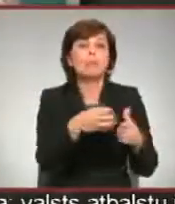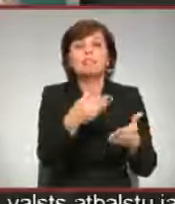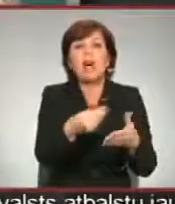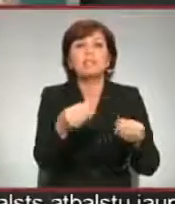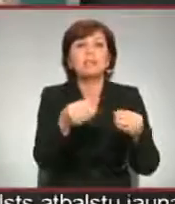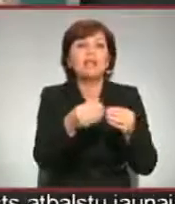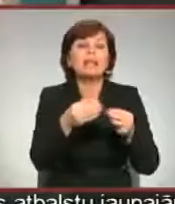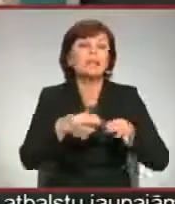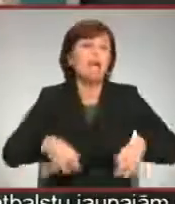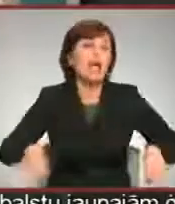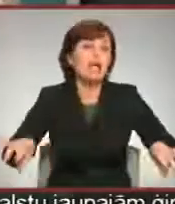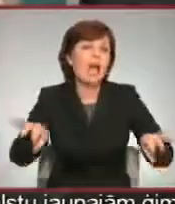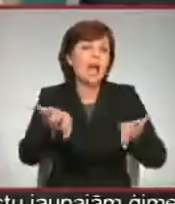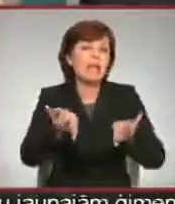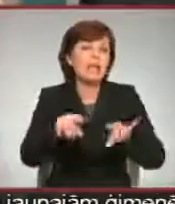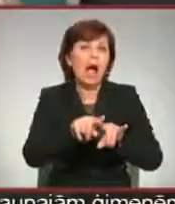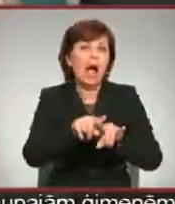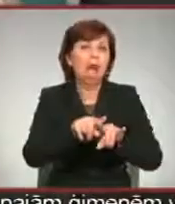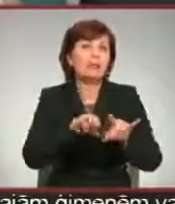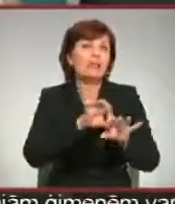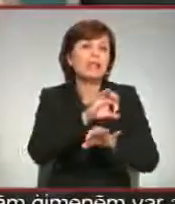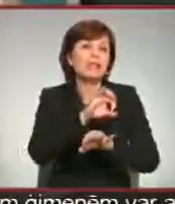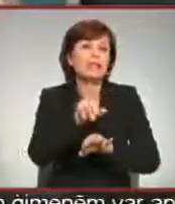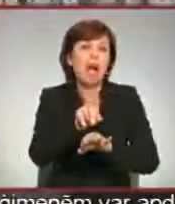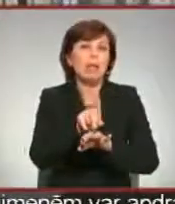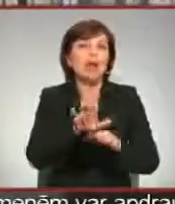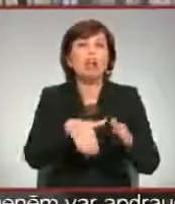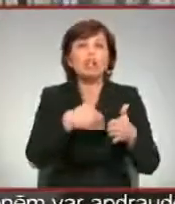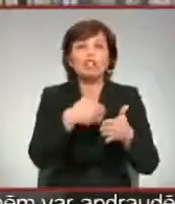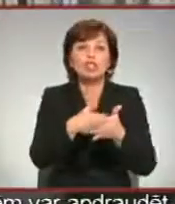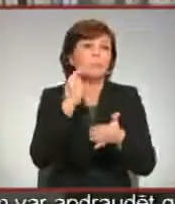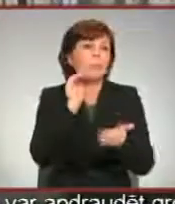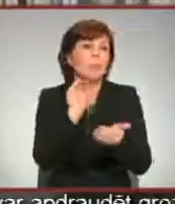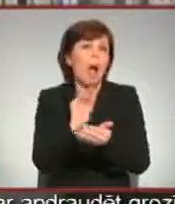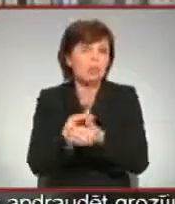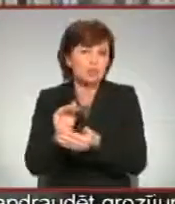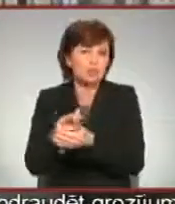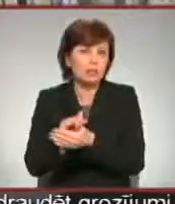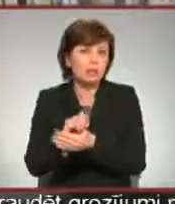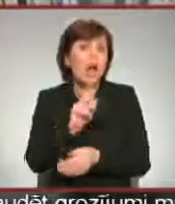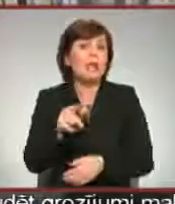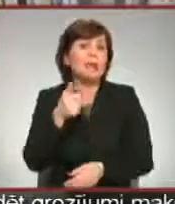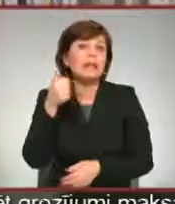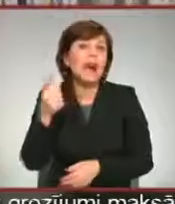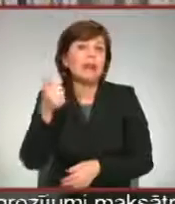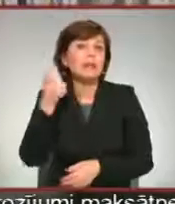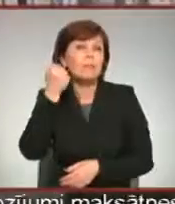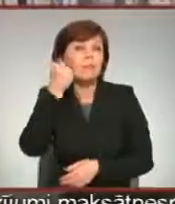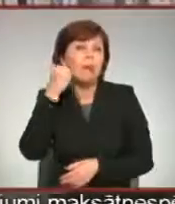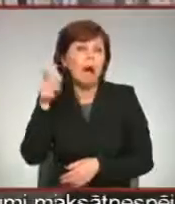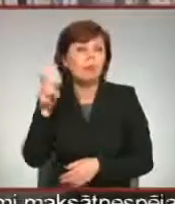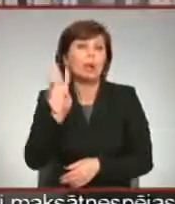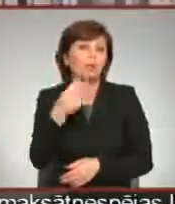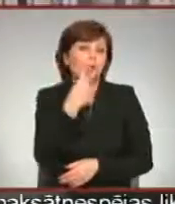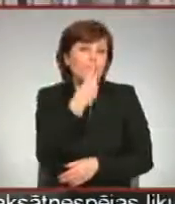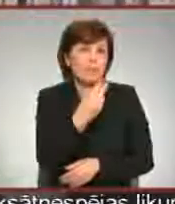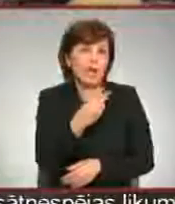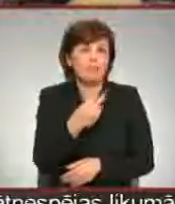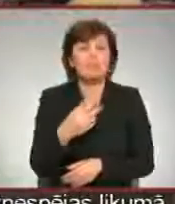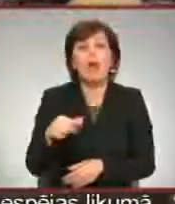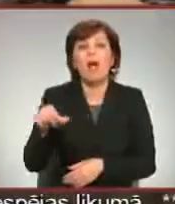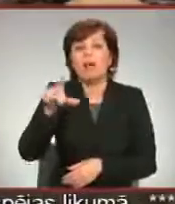praktiski lielākā kuršu senpilsēta līdz šim mums zināmā. Kā gada piemineklim pilskalnam šagadā būs pievērsta lielāka